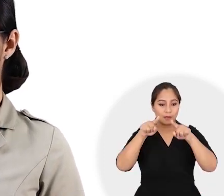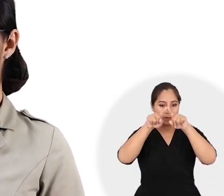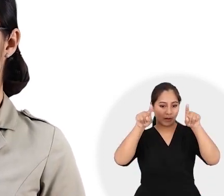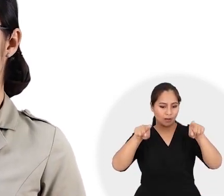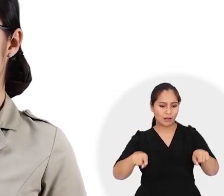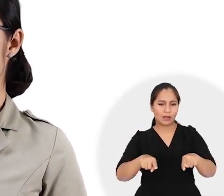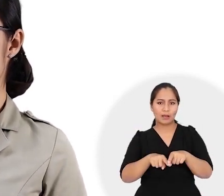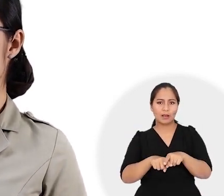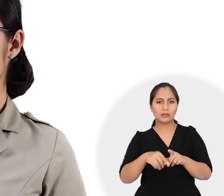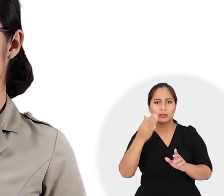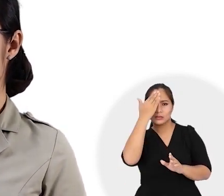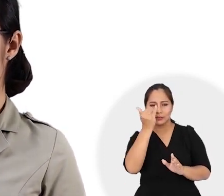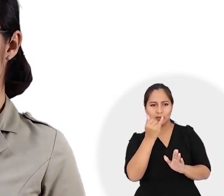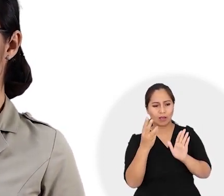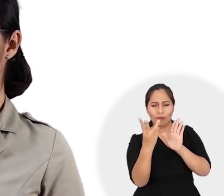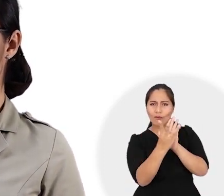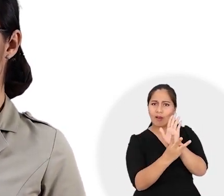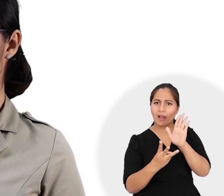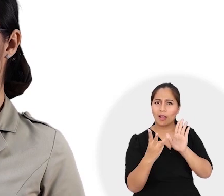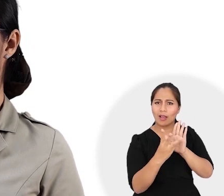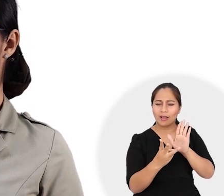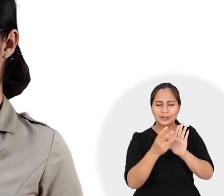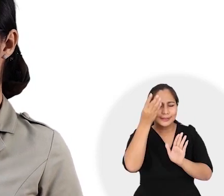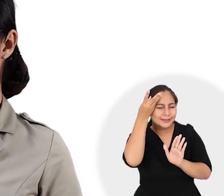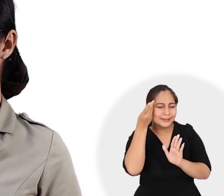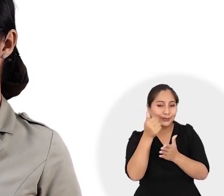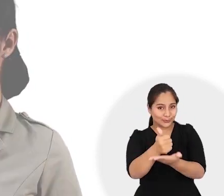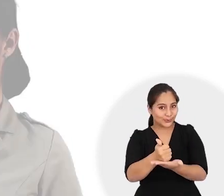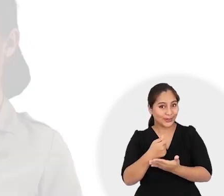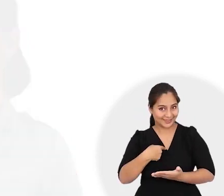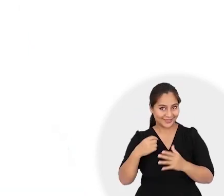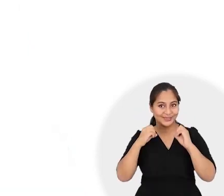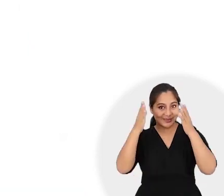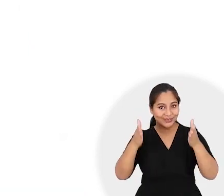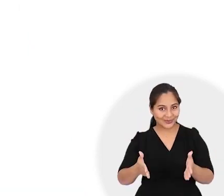บอกนี้เป็นหยังจึงวางคิดช่วยครูเบิ่งดู